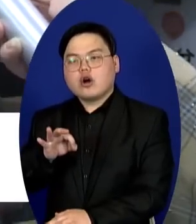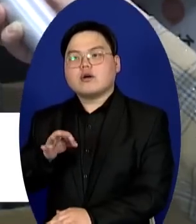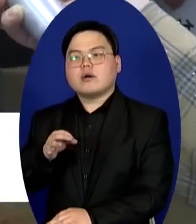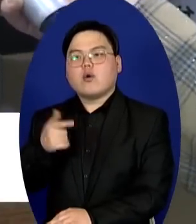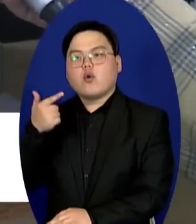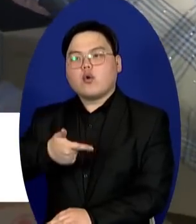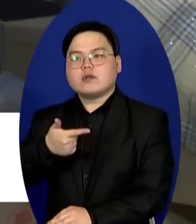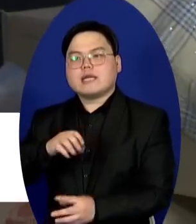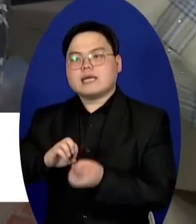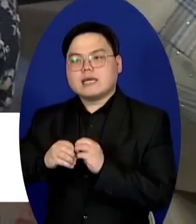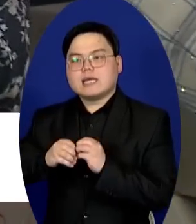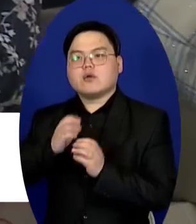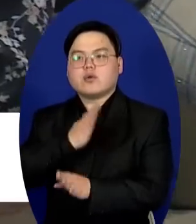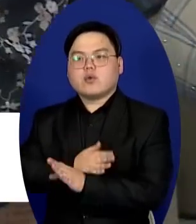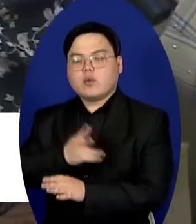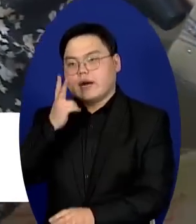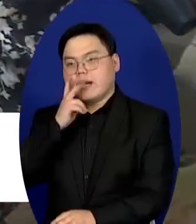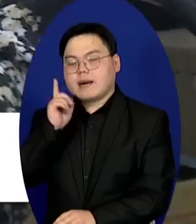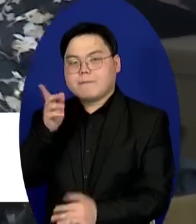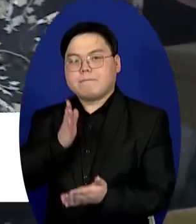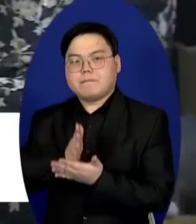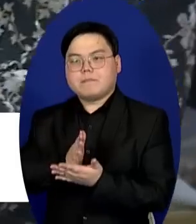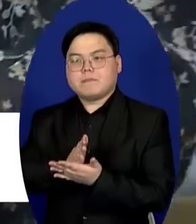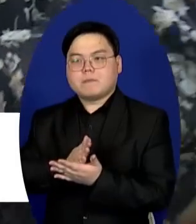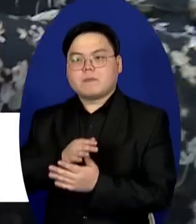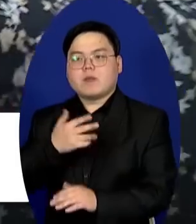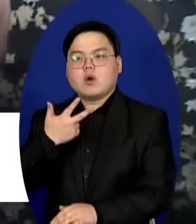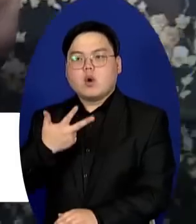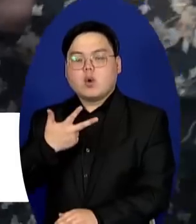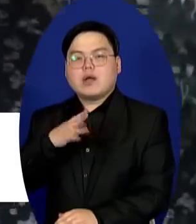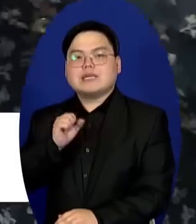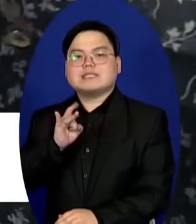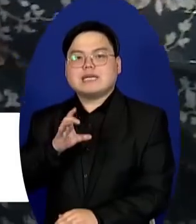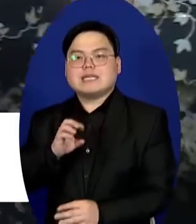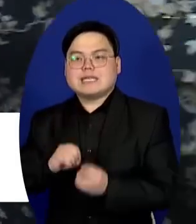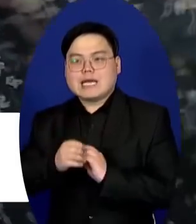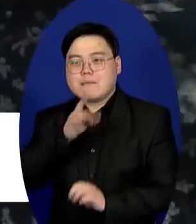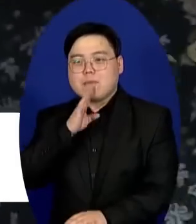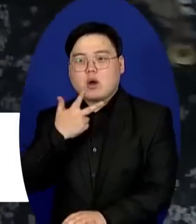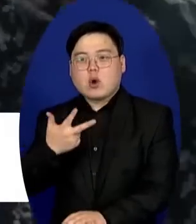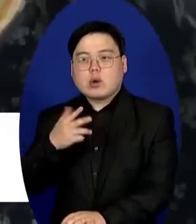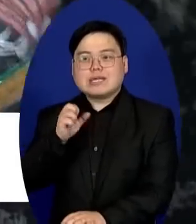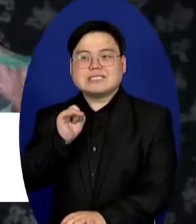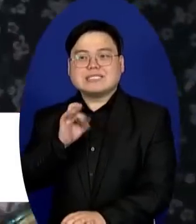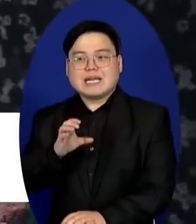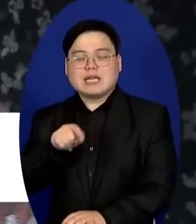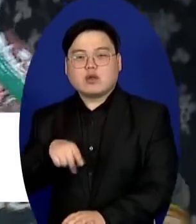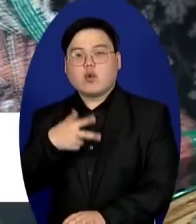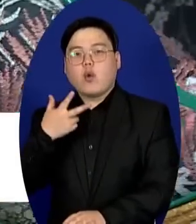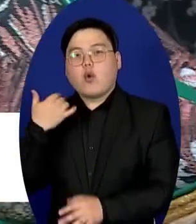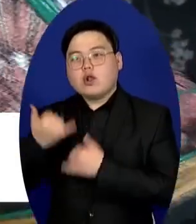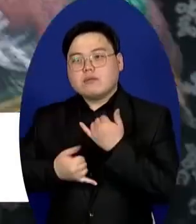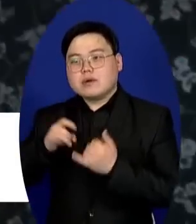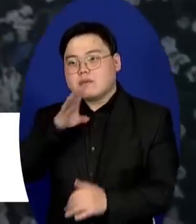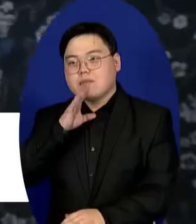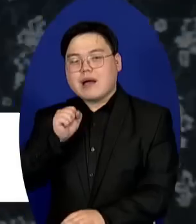торгоор ингээд гой ингэж хийгээд нэг бас гурван сарстай бивэл энэ гурван сарстай энэ уламжлалт энэ өв